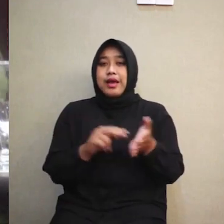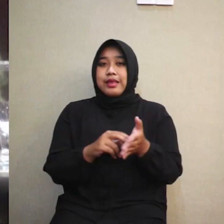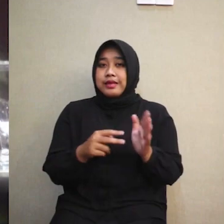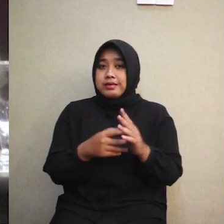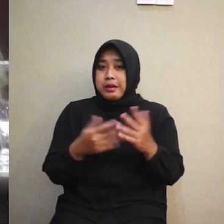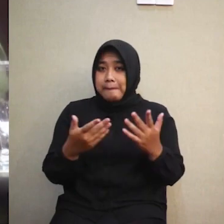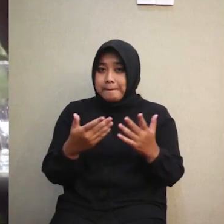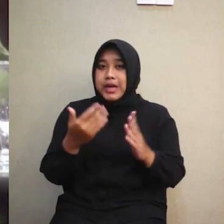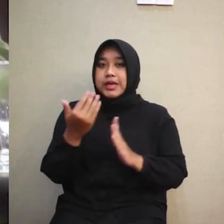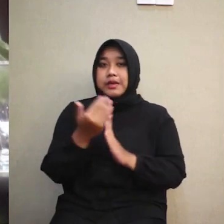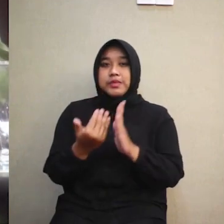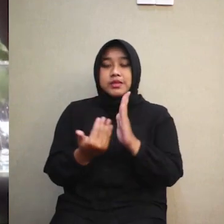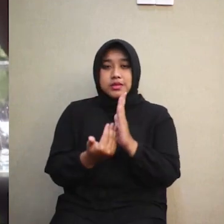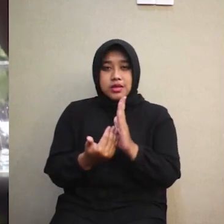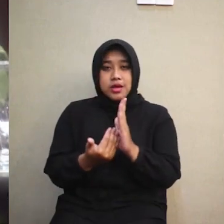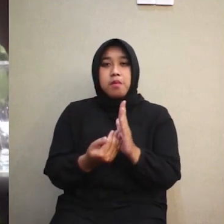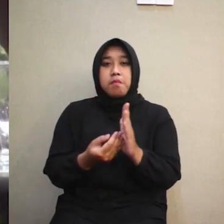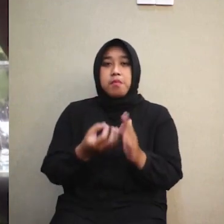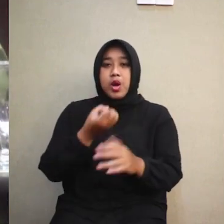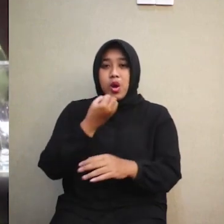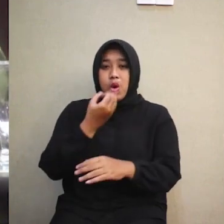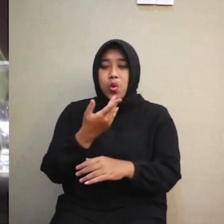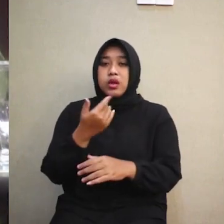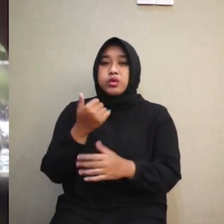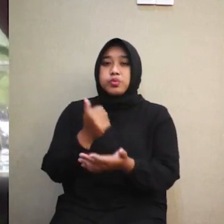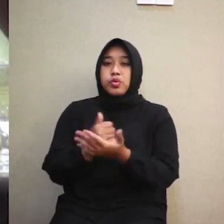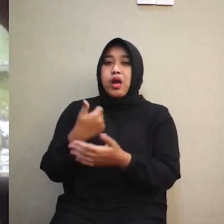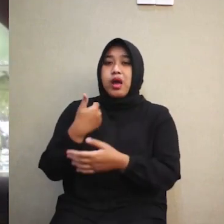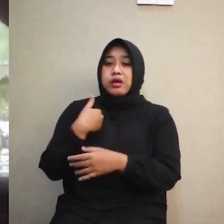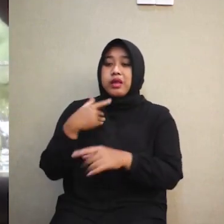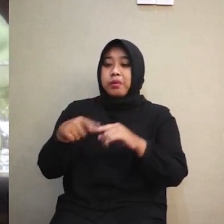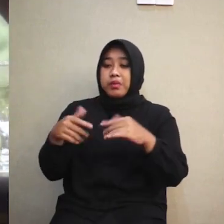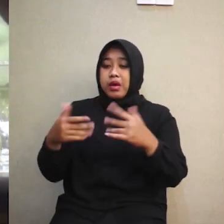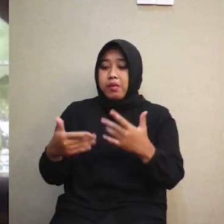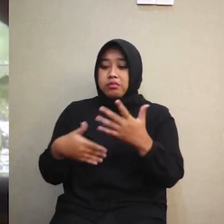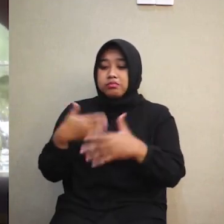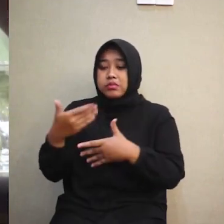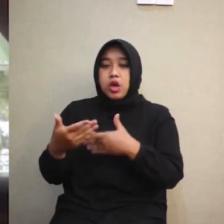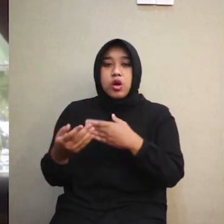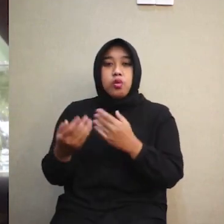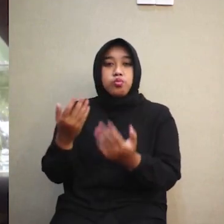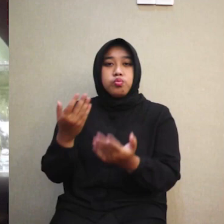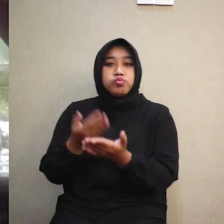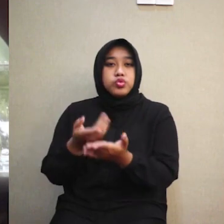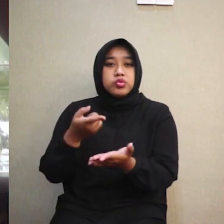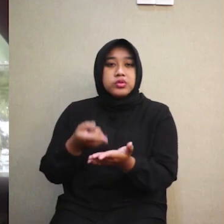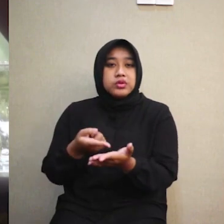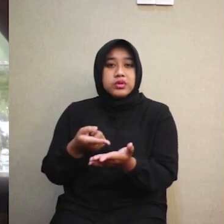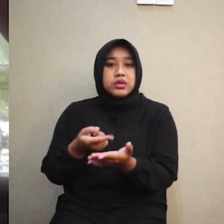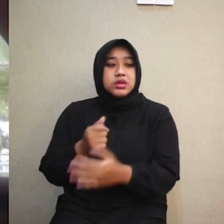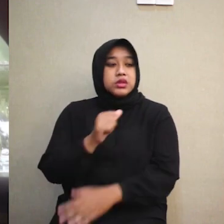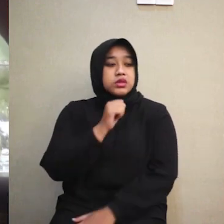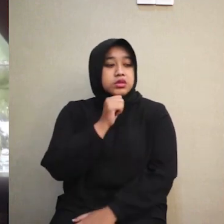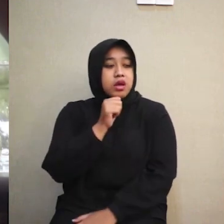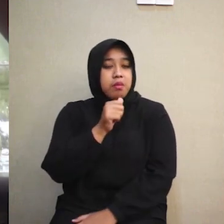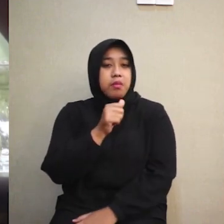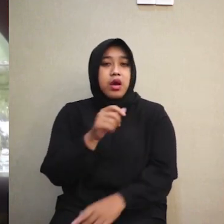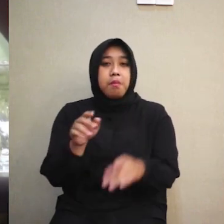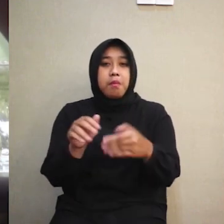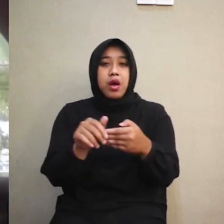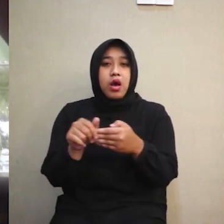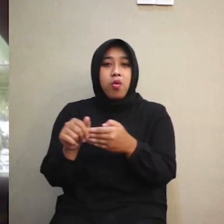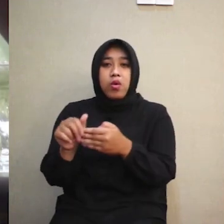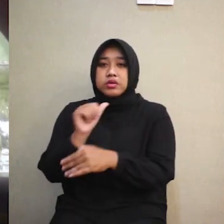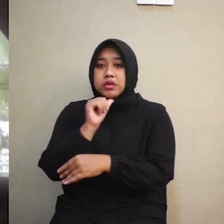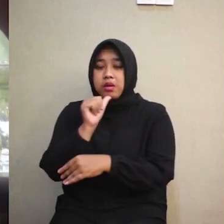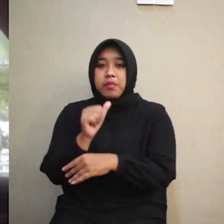kebijakan Pengakuan itu ada tetapi kemudian implementasinya Siapa yang mengawalnya